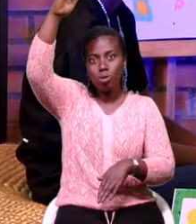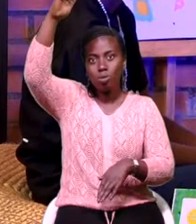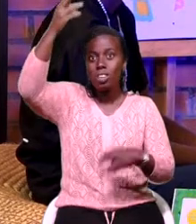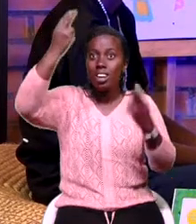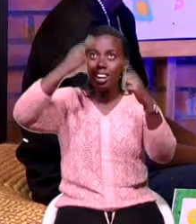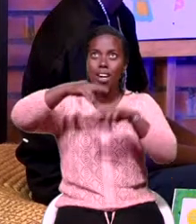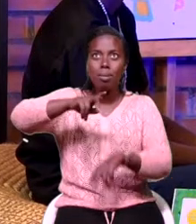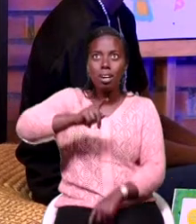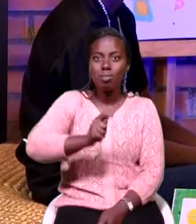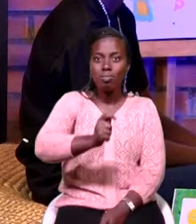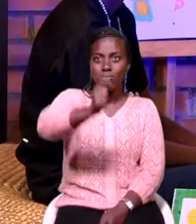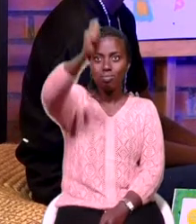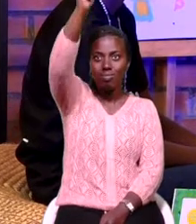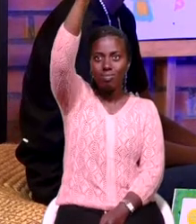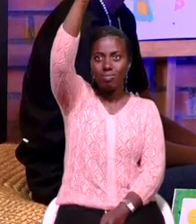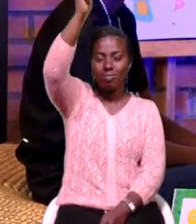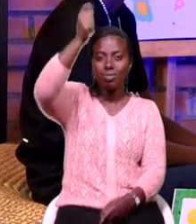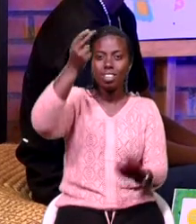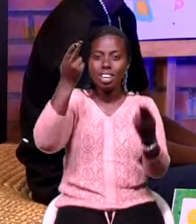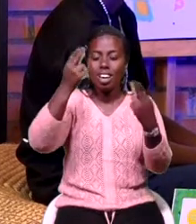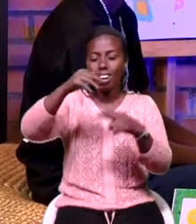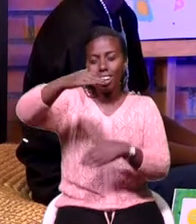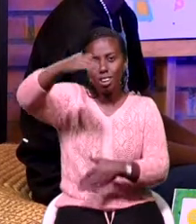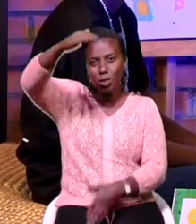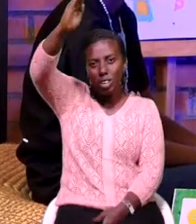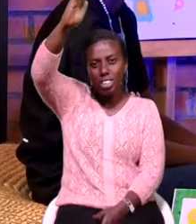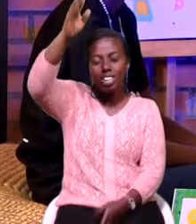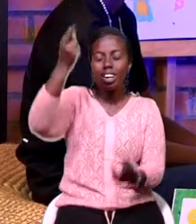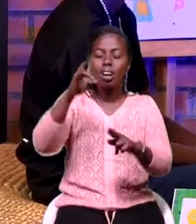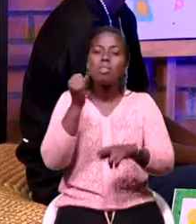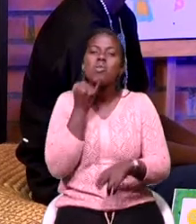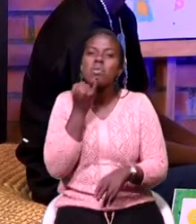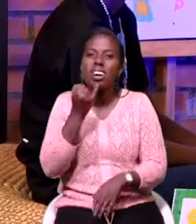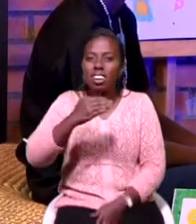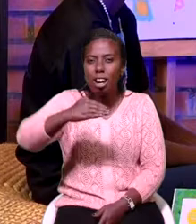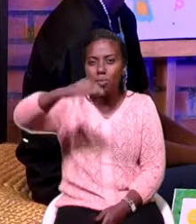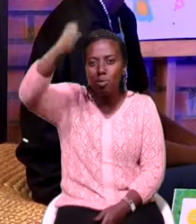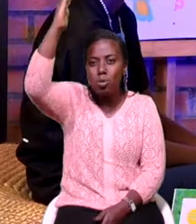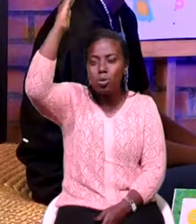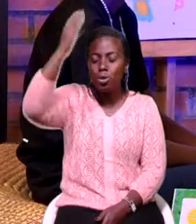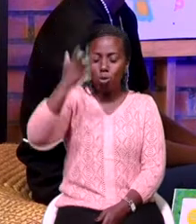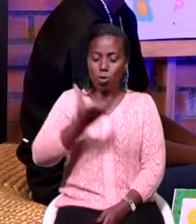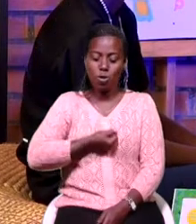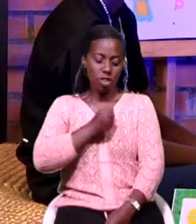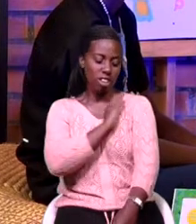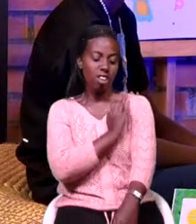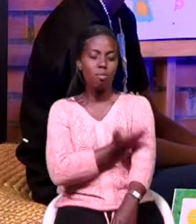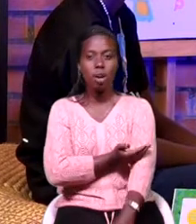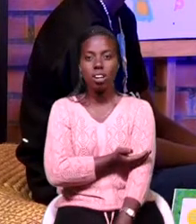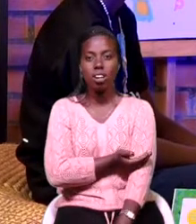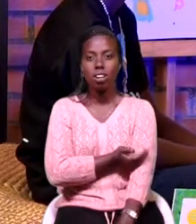Kaba karekare, karakura cyane, aba umwana mukuru mukuru ufite imbaraga.